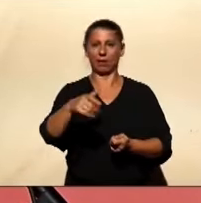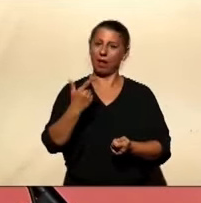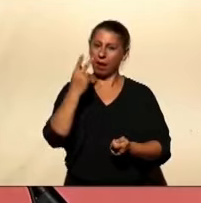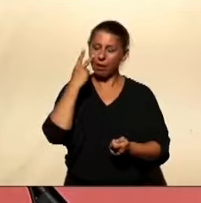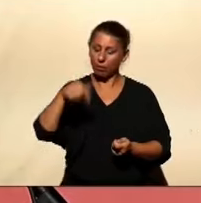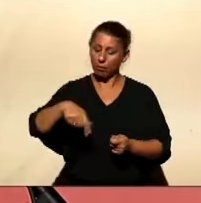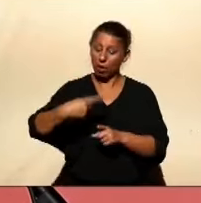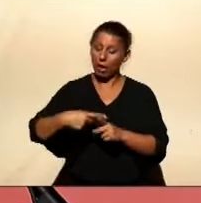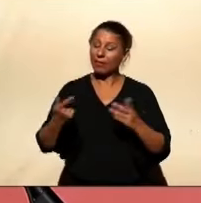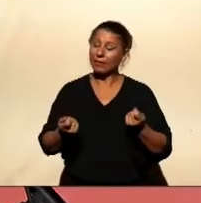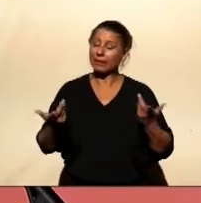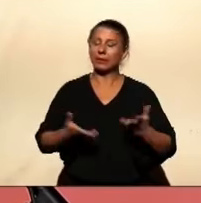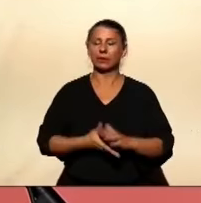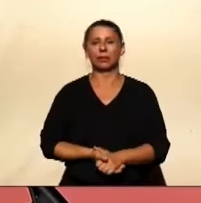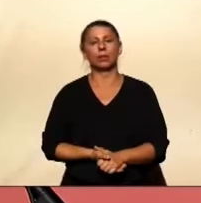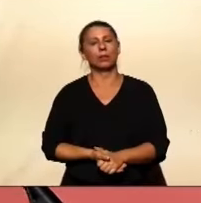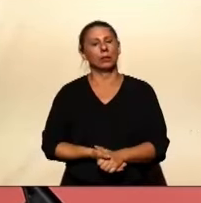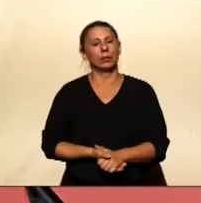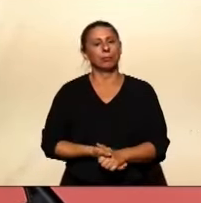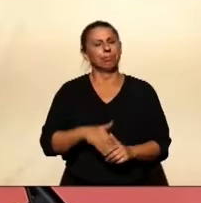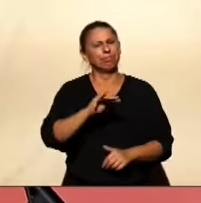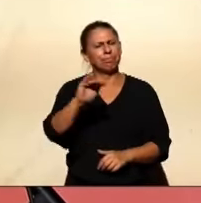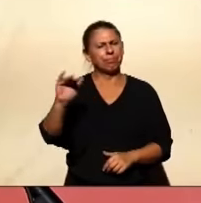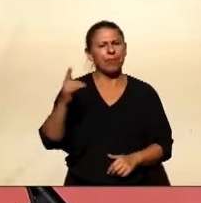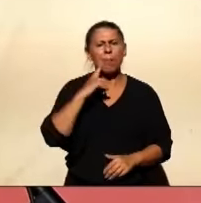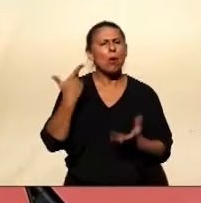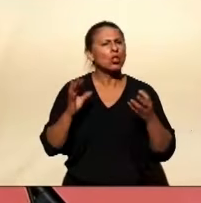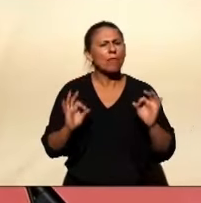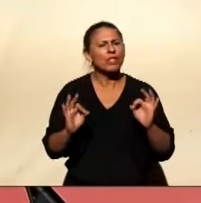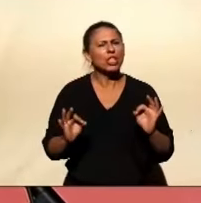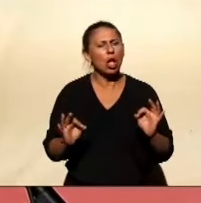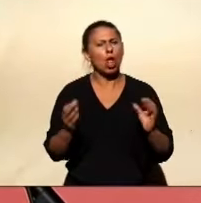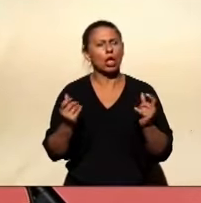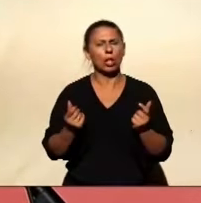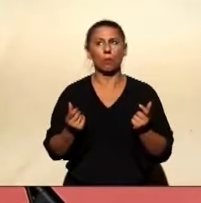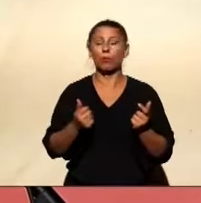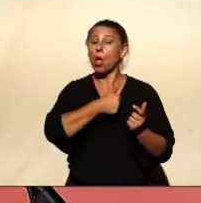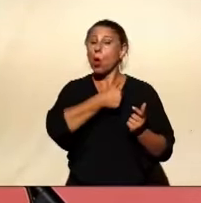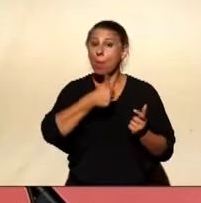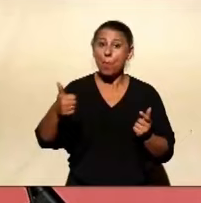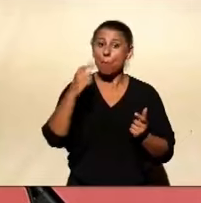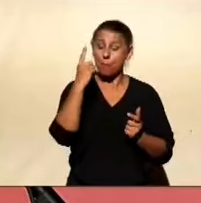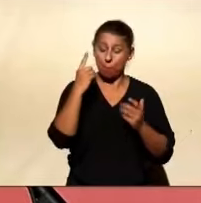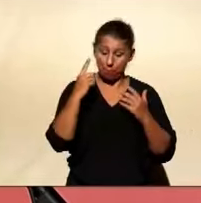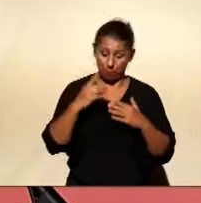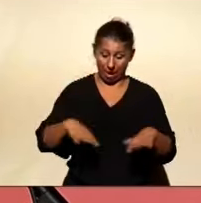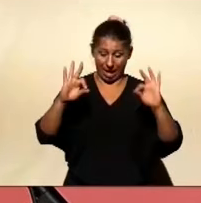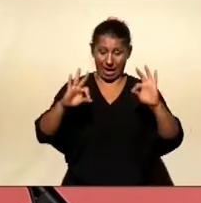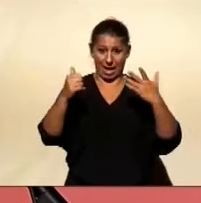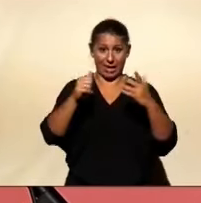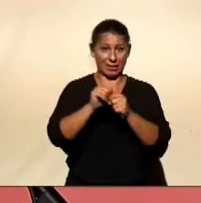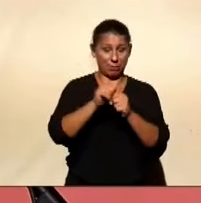μας. Πόσο φυσιολογικό είναι το ότι μόνο στο πρώτο εξάμηνο